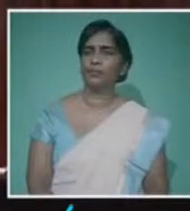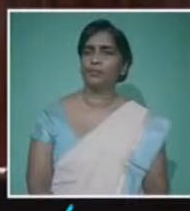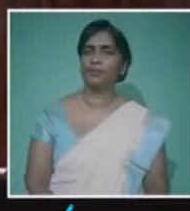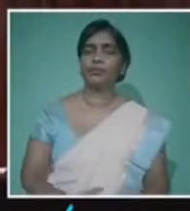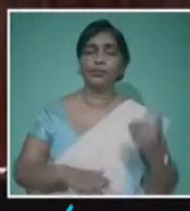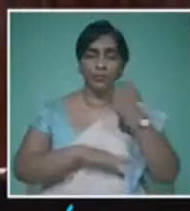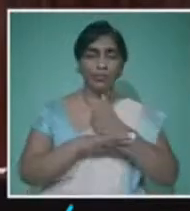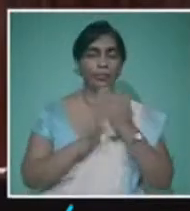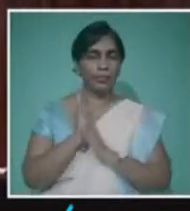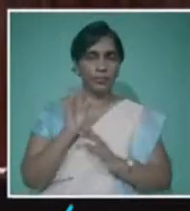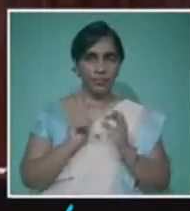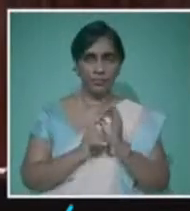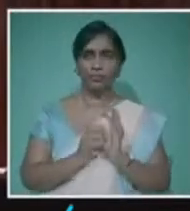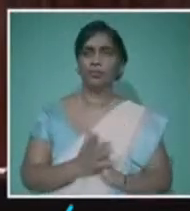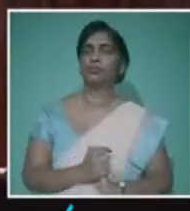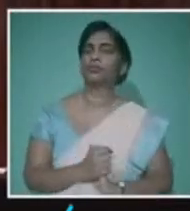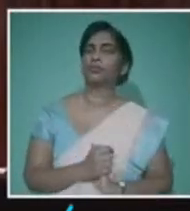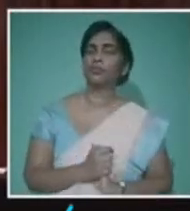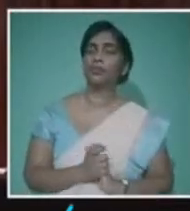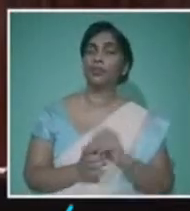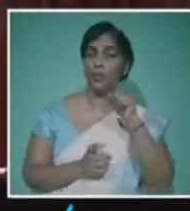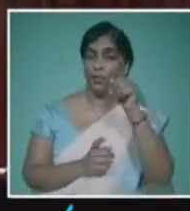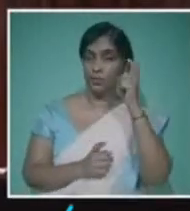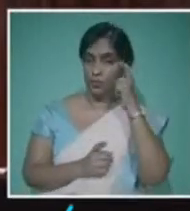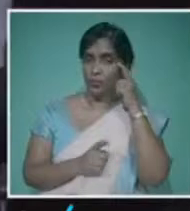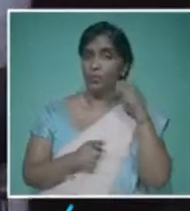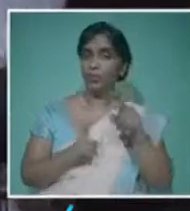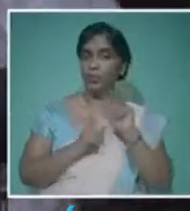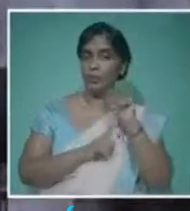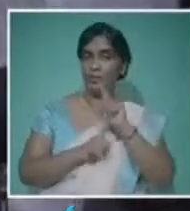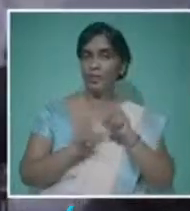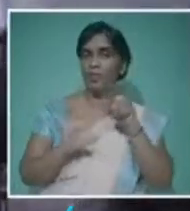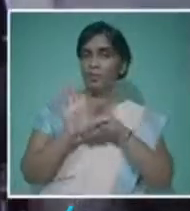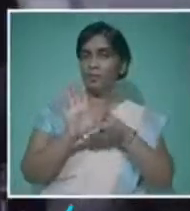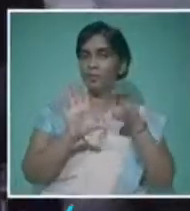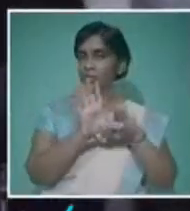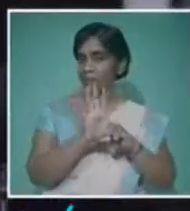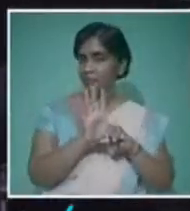ගරු මුණ ආසනේ මන්තුමනි, ඔබතුමා දන්නවා මේ සභාවේ ආසන